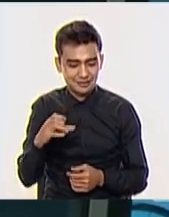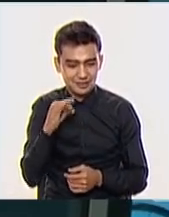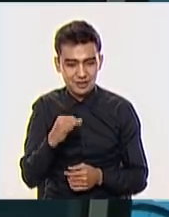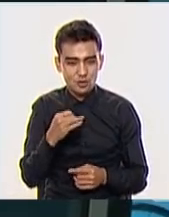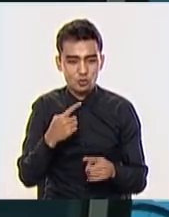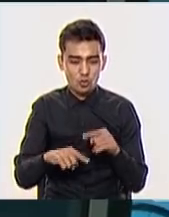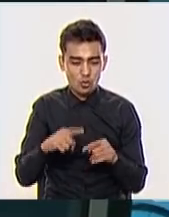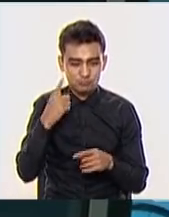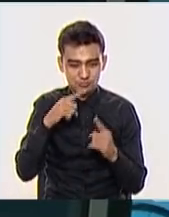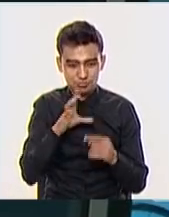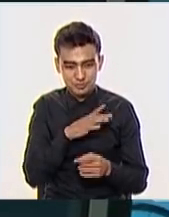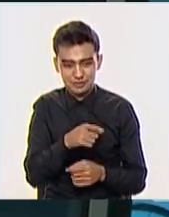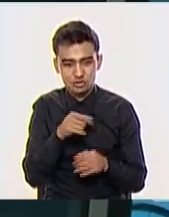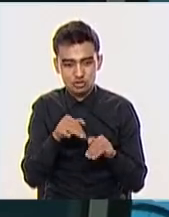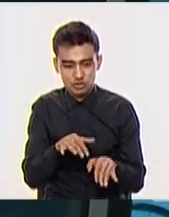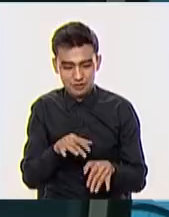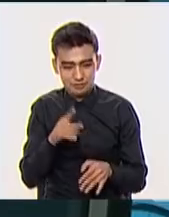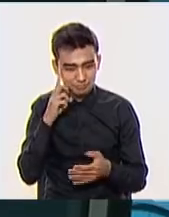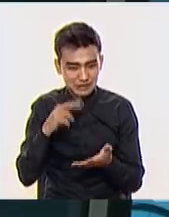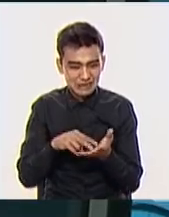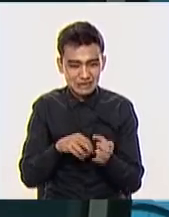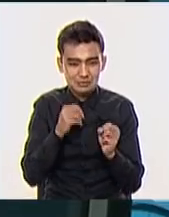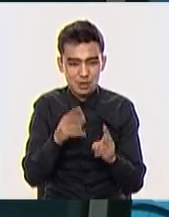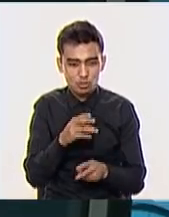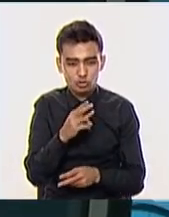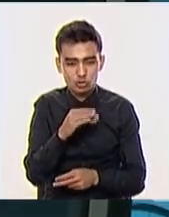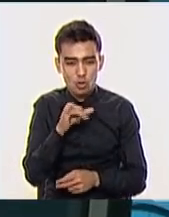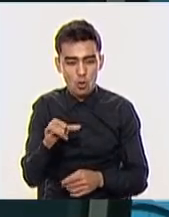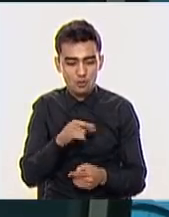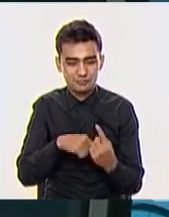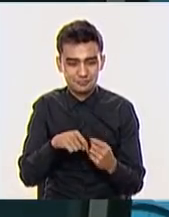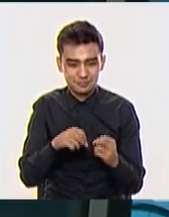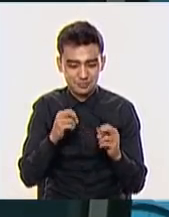производители вакцин уже назвали это решение политизированным шоу. Наталья.